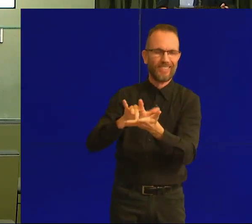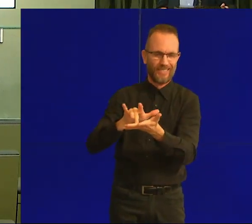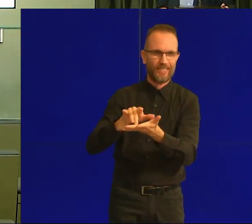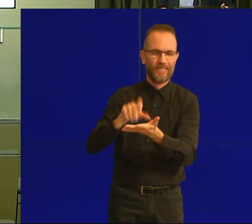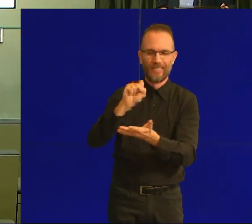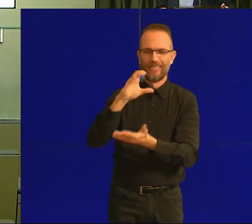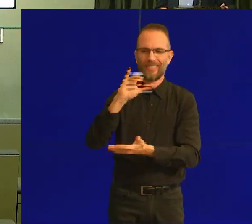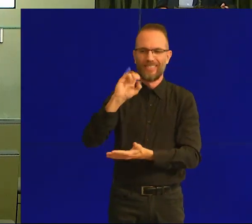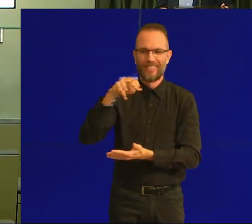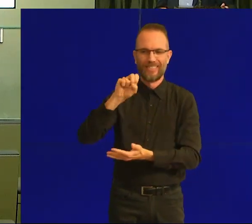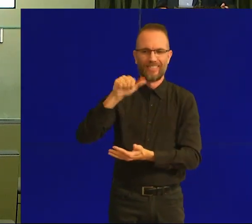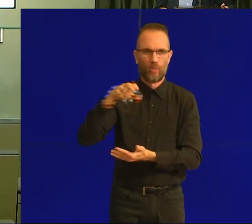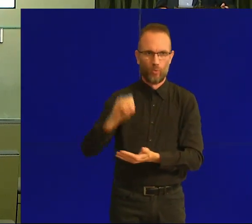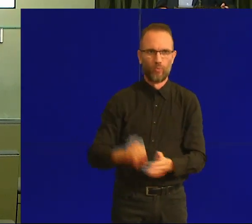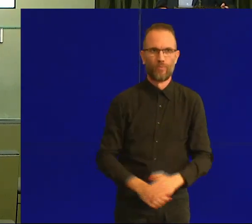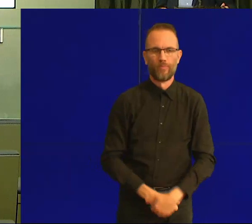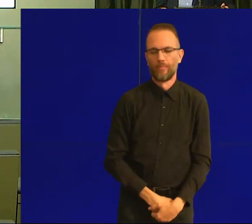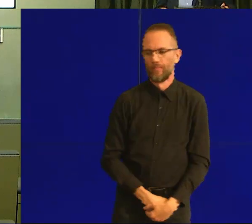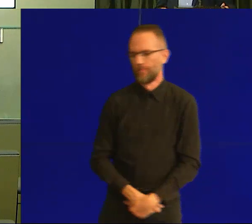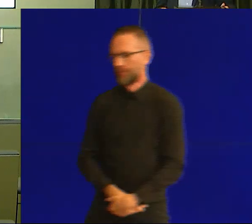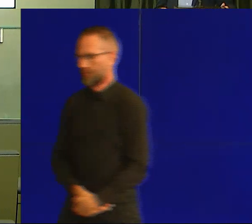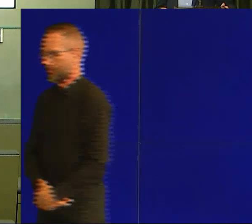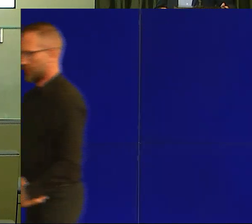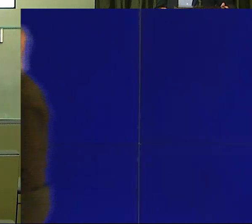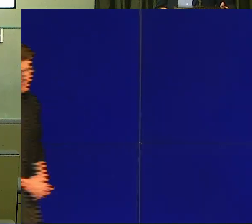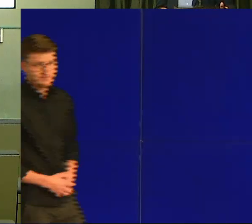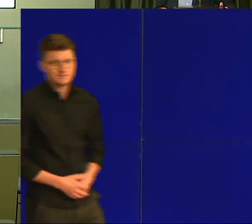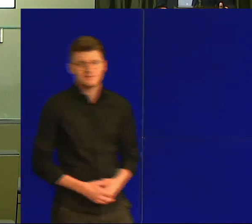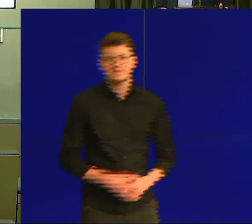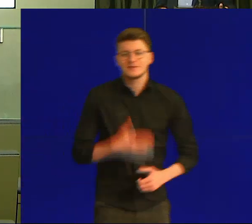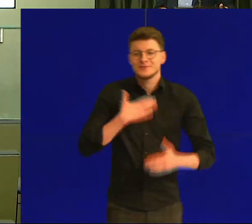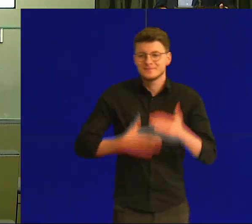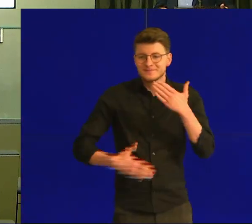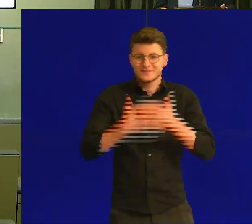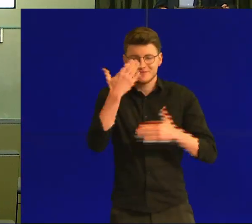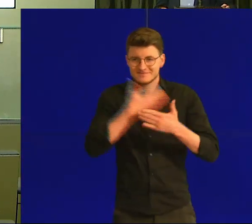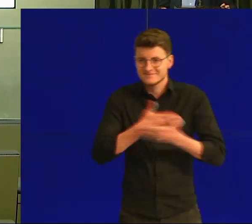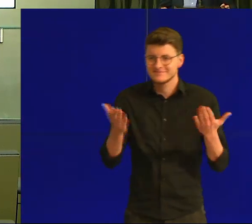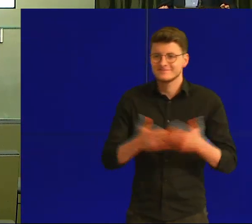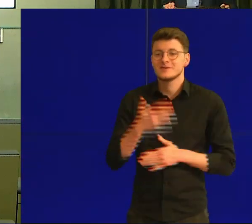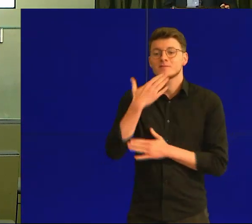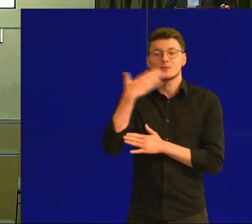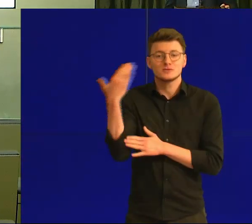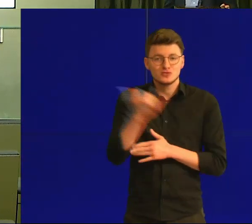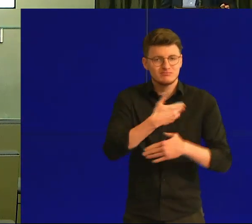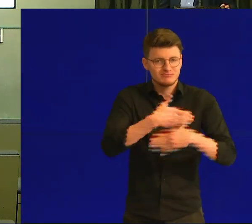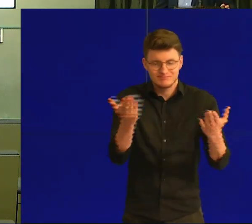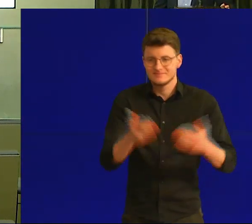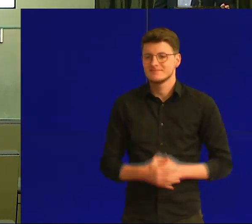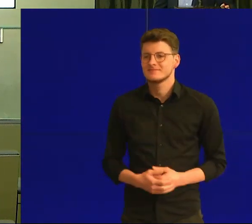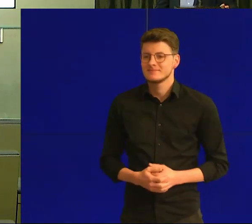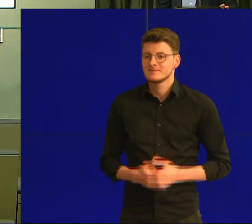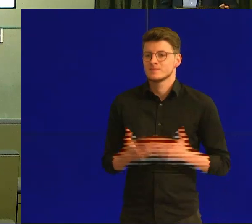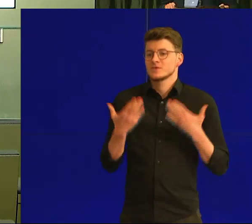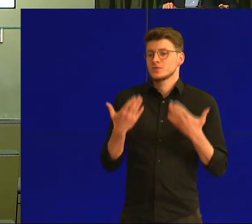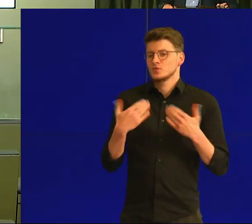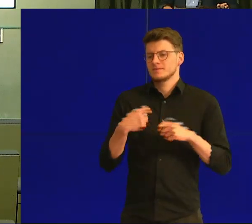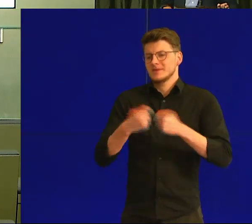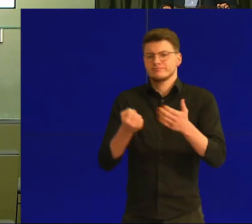koudrine bonjour tout le monde peut présenter un menu de ce fc franquiste invité au